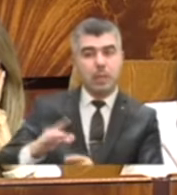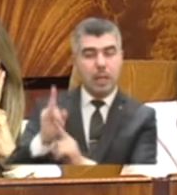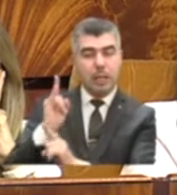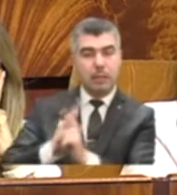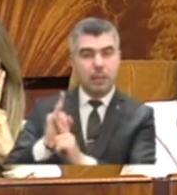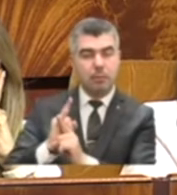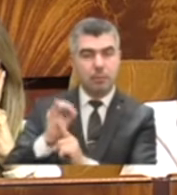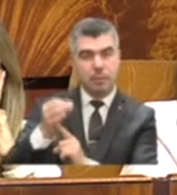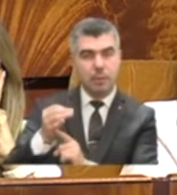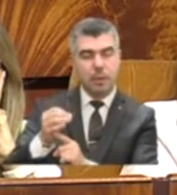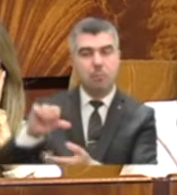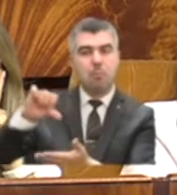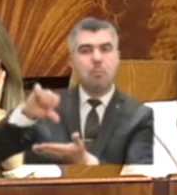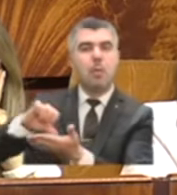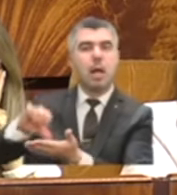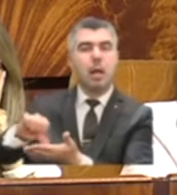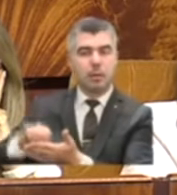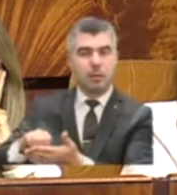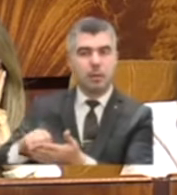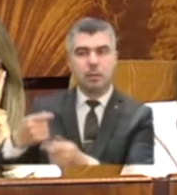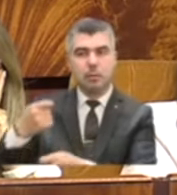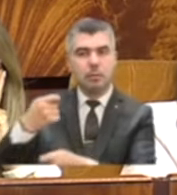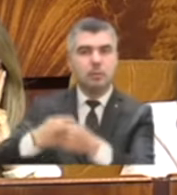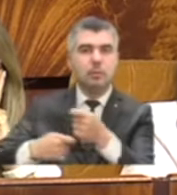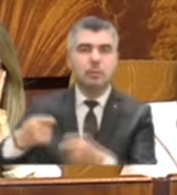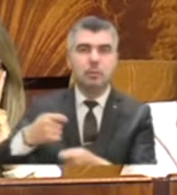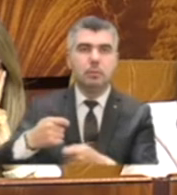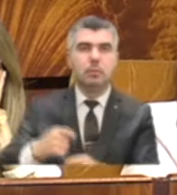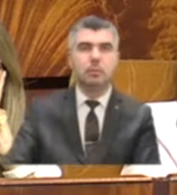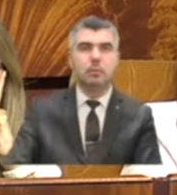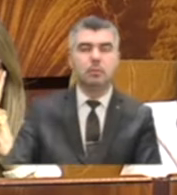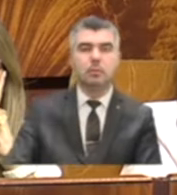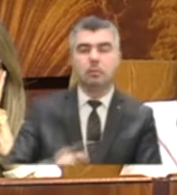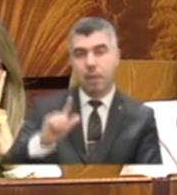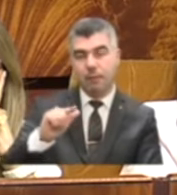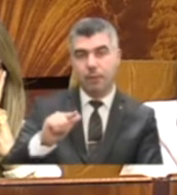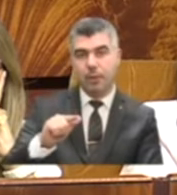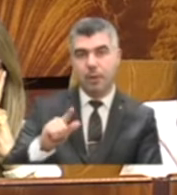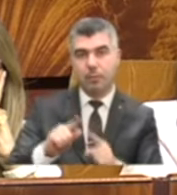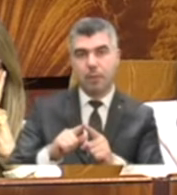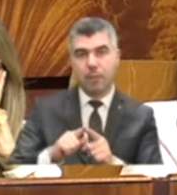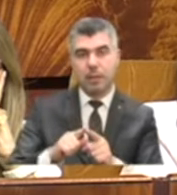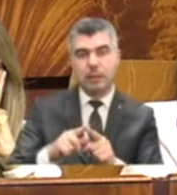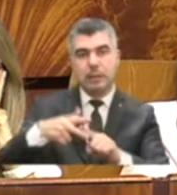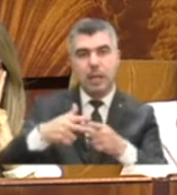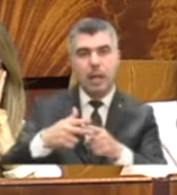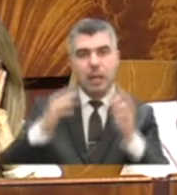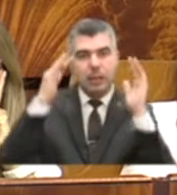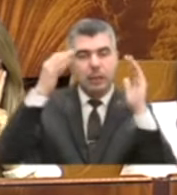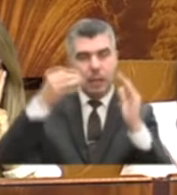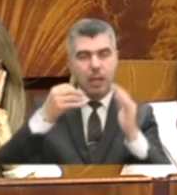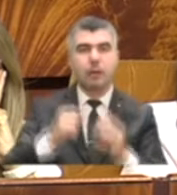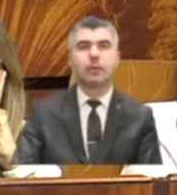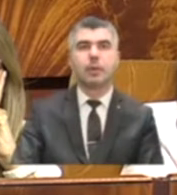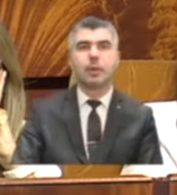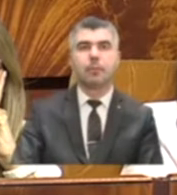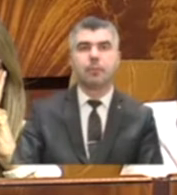بمثابة مناطق الأنشطة الاقتصادية في هذا الشق ديال الصناعة الثقافية، ولكن